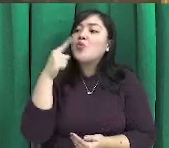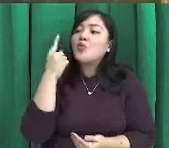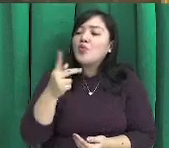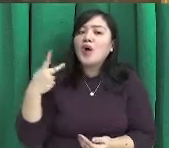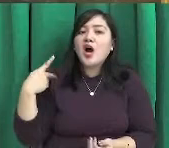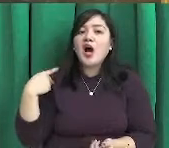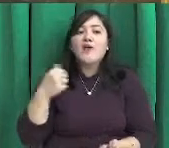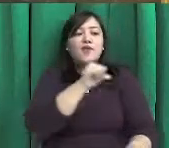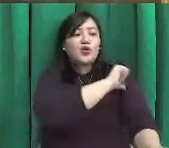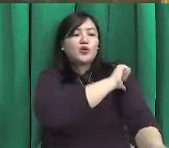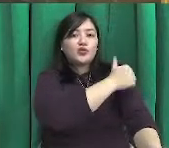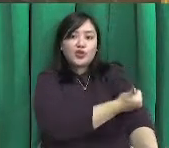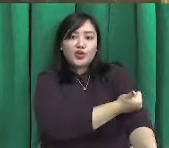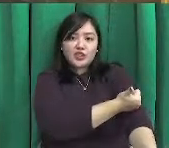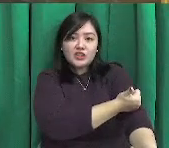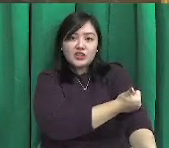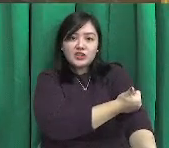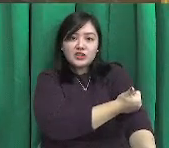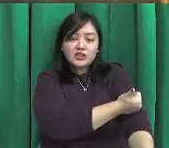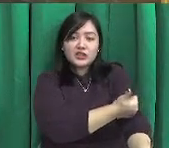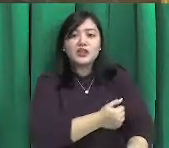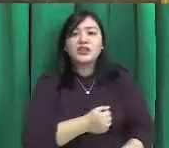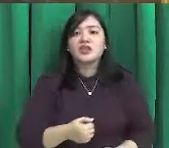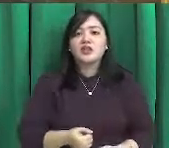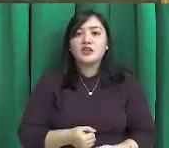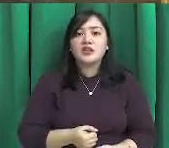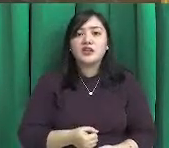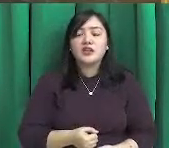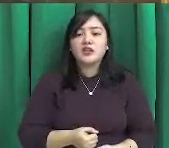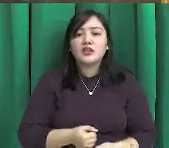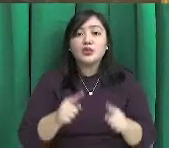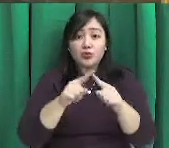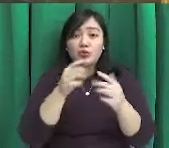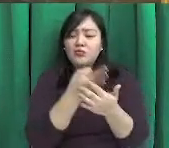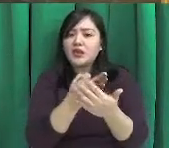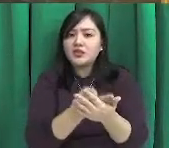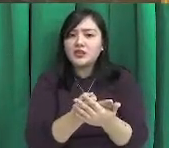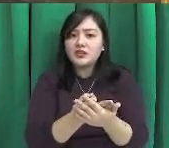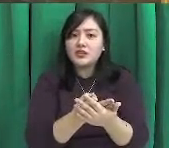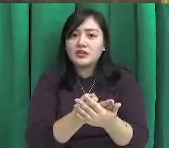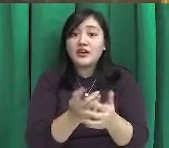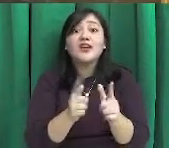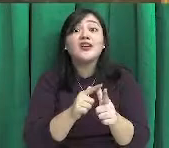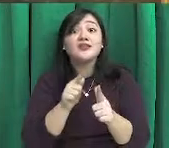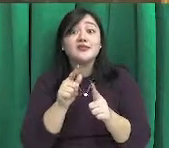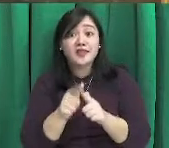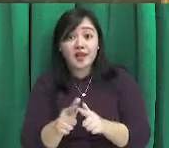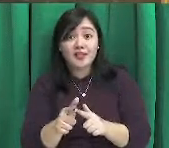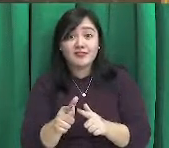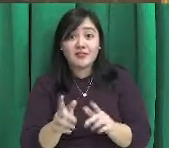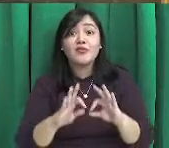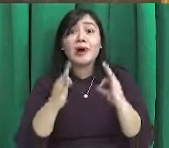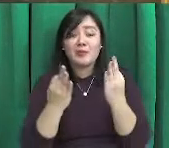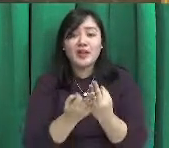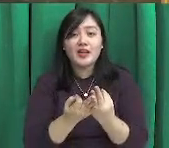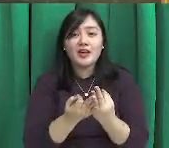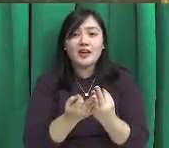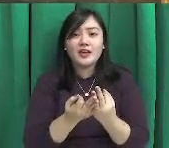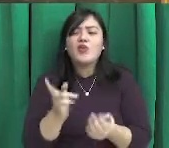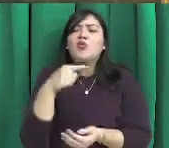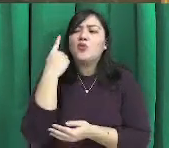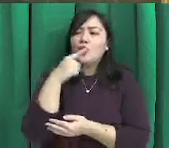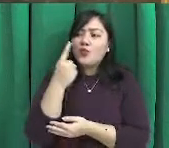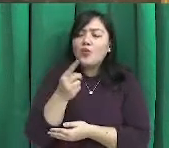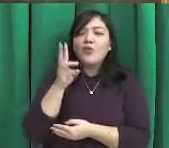pamilya. Sino ngayon ang magdi-decision? Ay yung may plano. Kaya minsan nahihirapan tayo kung